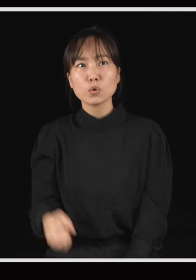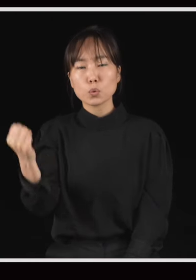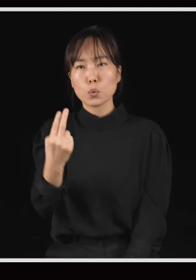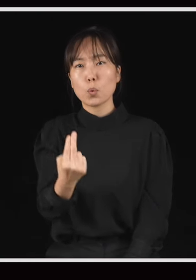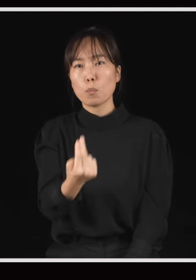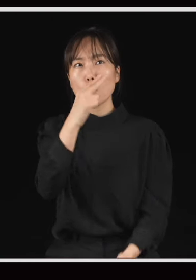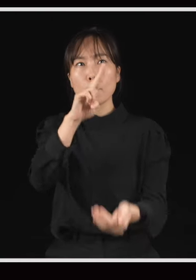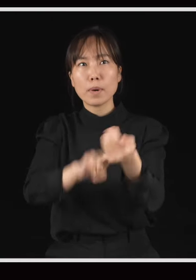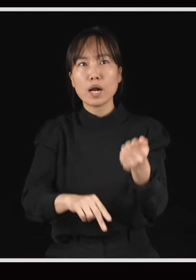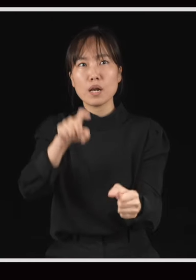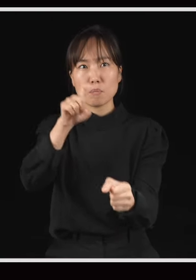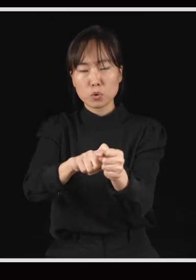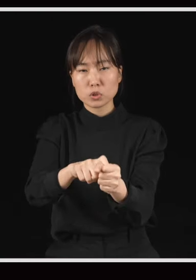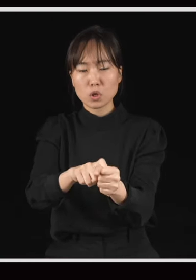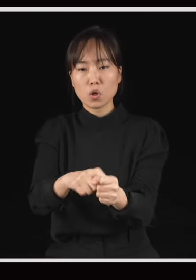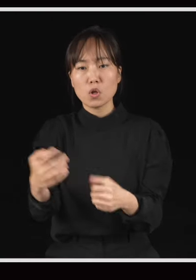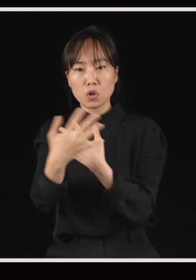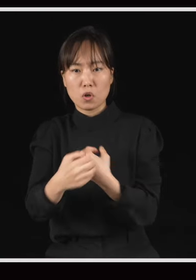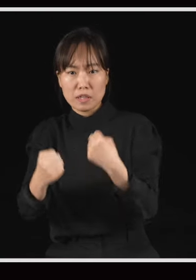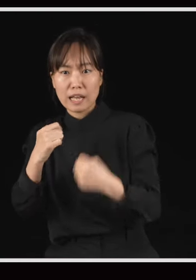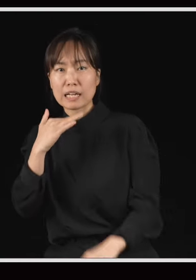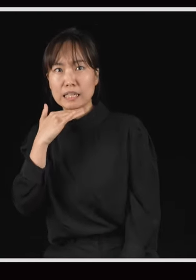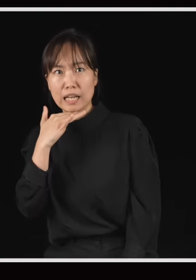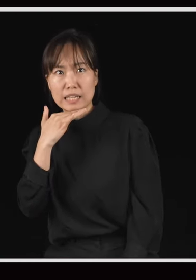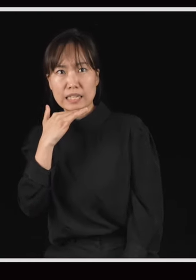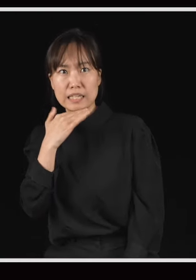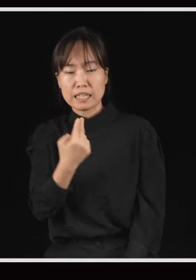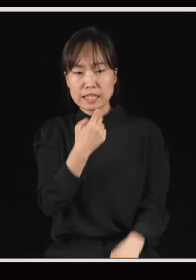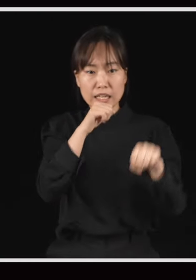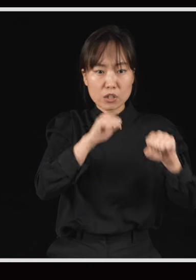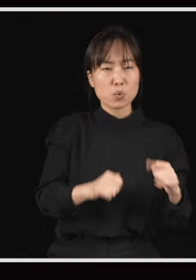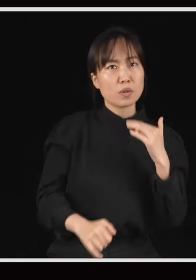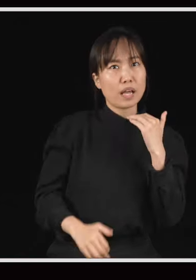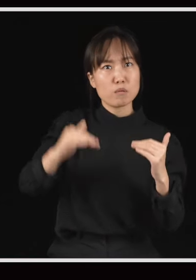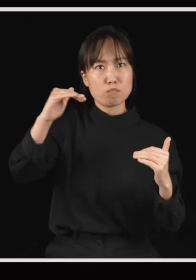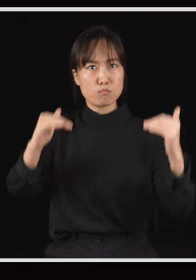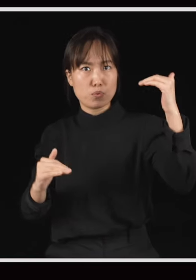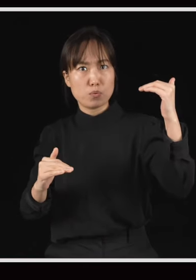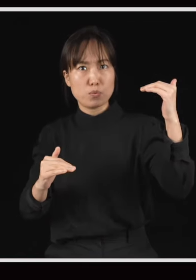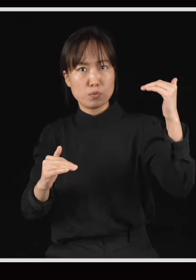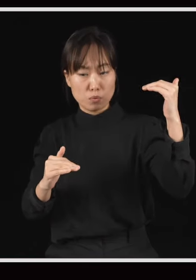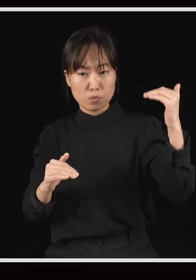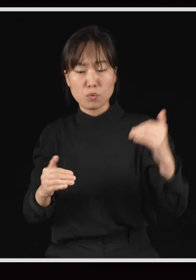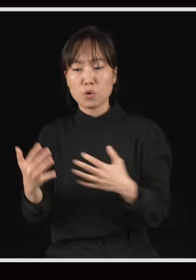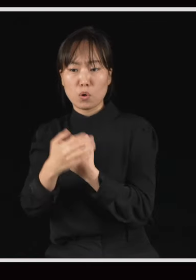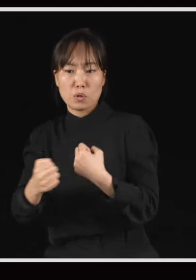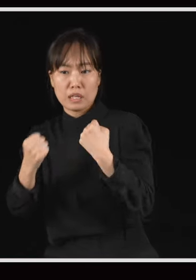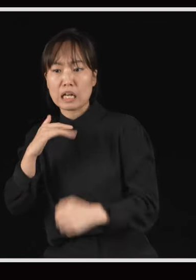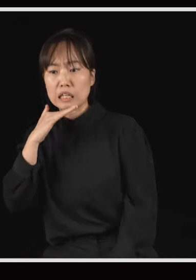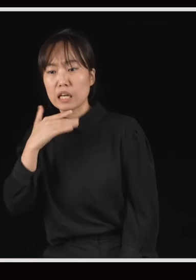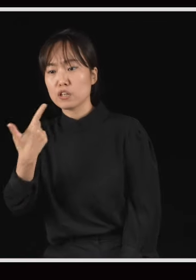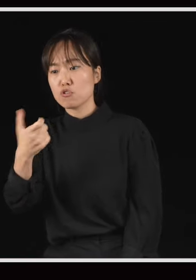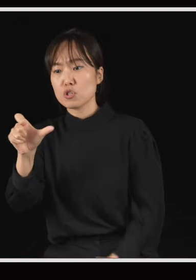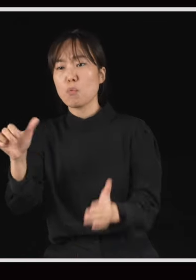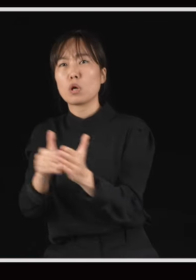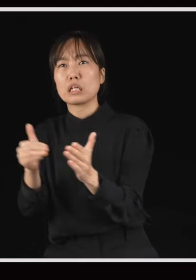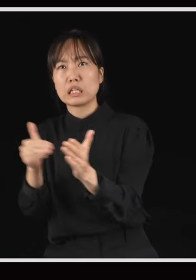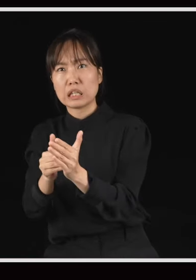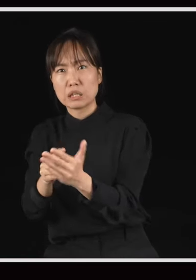보험 상품이나 이런 것들을 판매하셔야 되는 분들은 우리나라의 건강 수명이 기대 수명만큼 늘고 있지 않다. 그래서